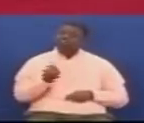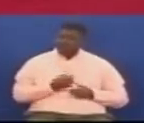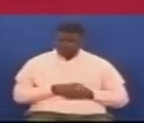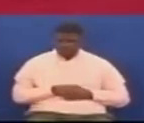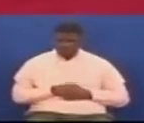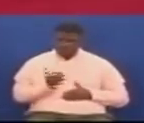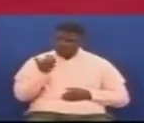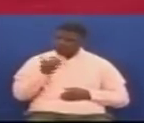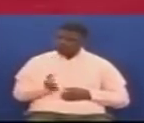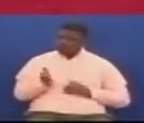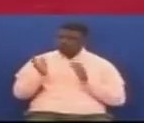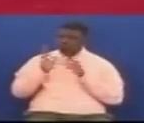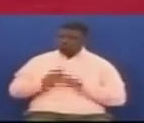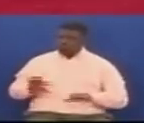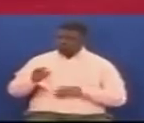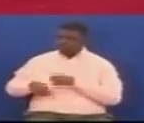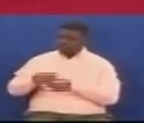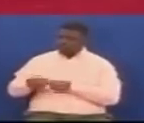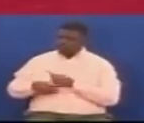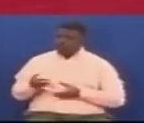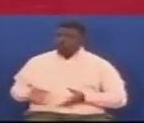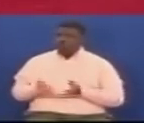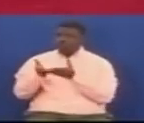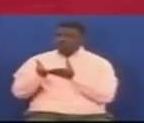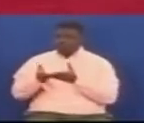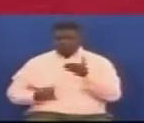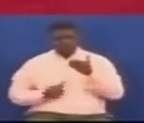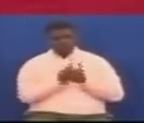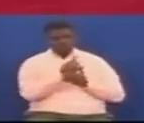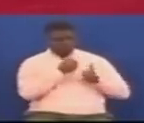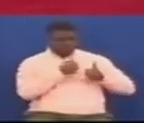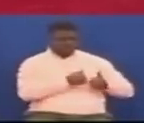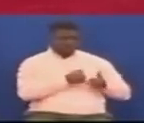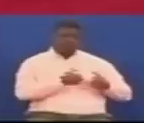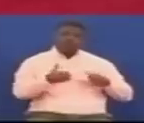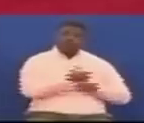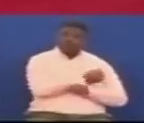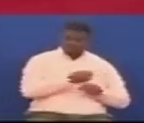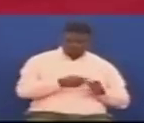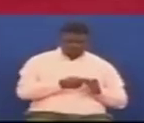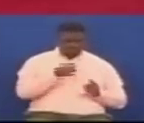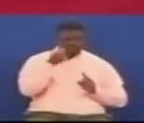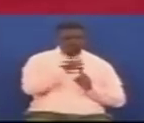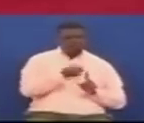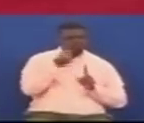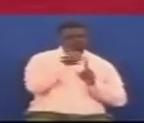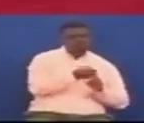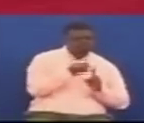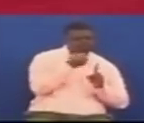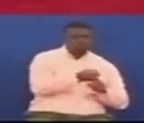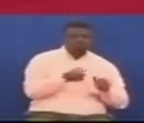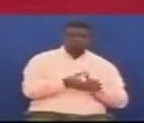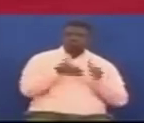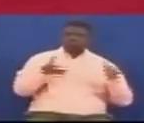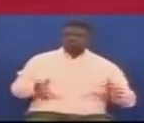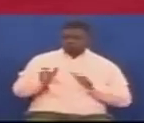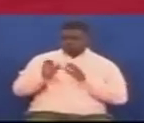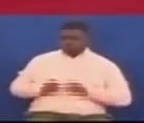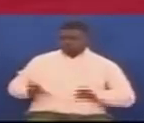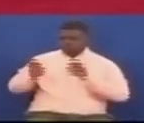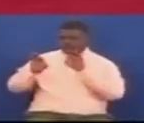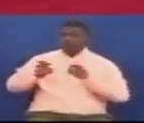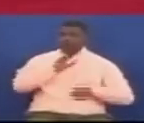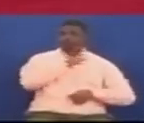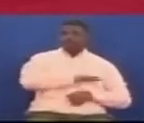wa kumalizia miradi inayoendelea ili kupata matokeo tarajiwa, kuweka msukumo mkubwa katika kuboresha mazingira ya kufanya